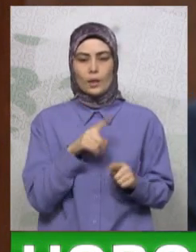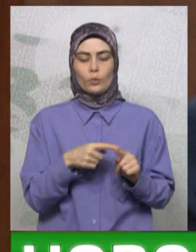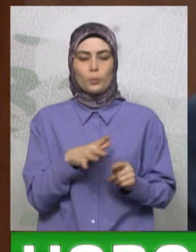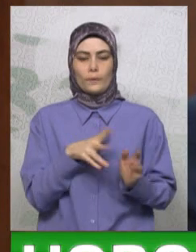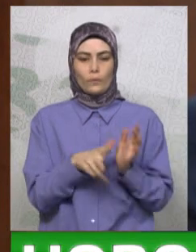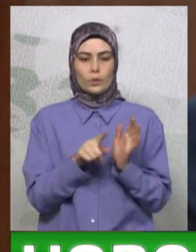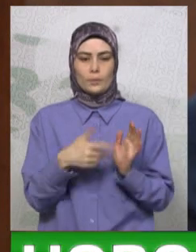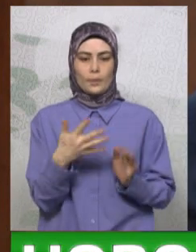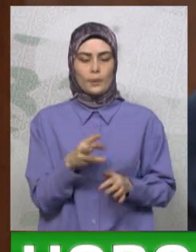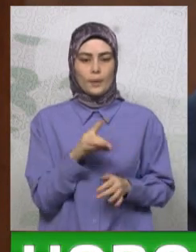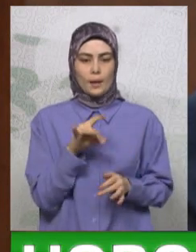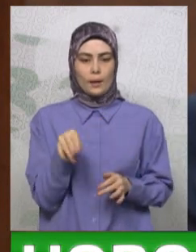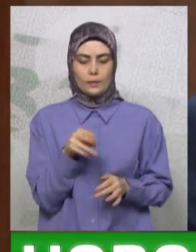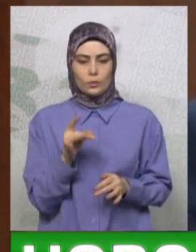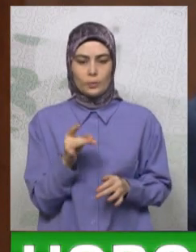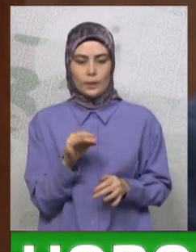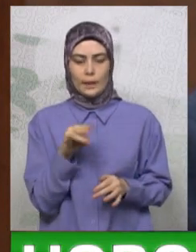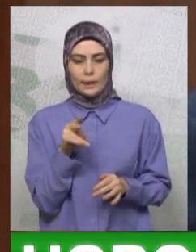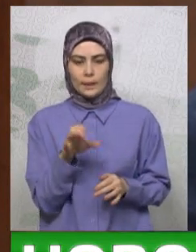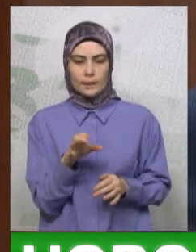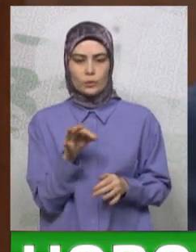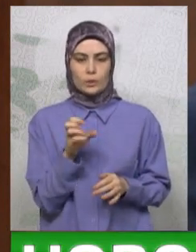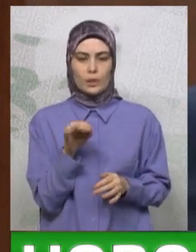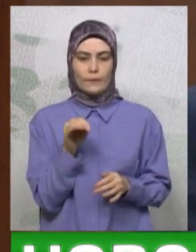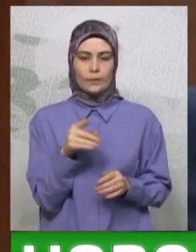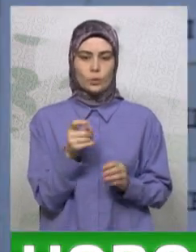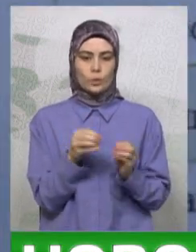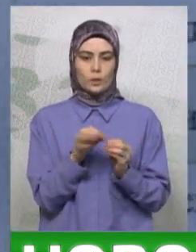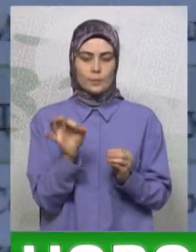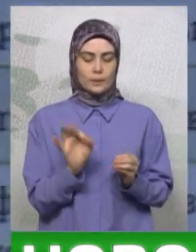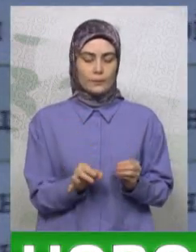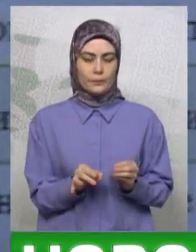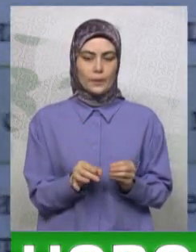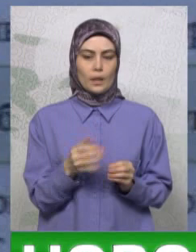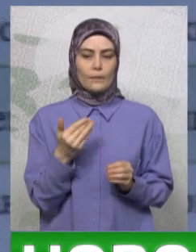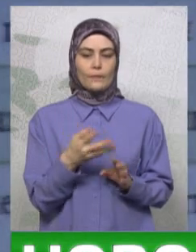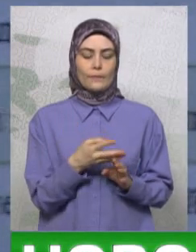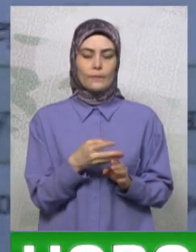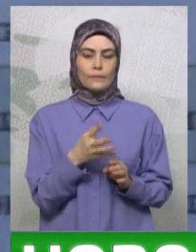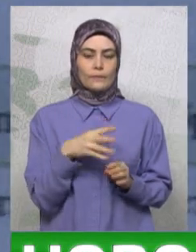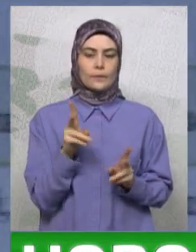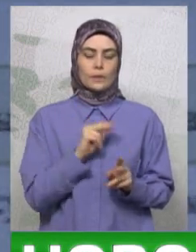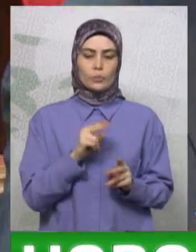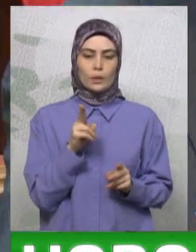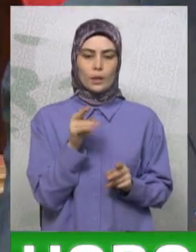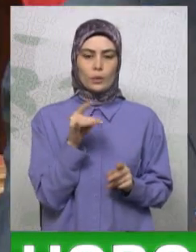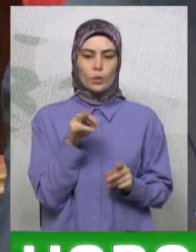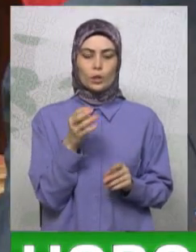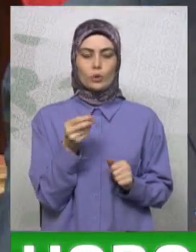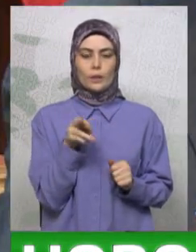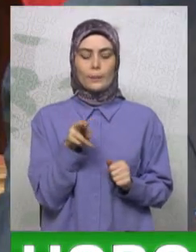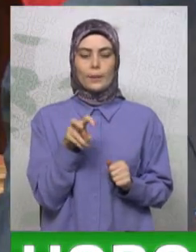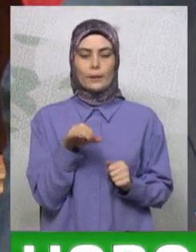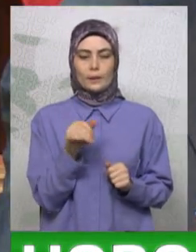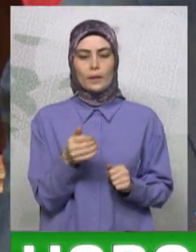миллиардов. При этом индекс промышленного производства составит 110%. В свою очередь, представители контрольно-счетной палаты